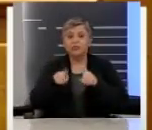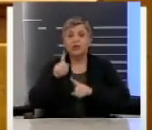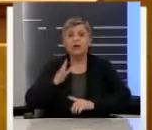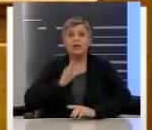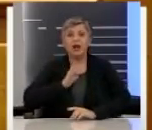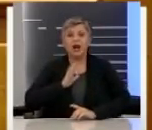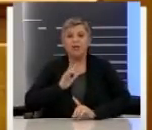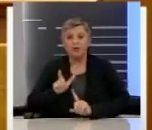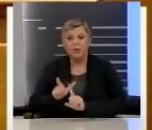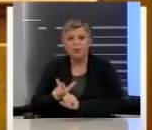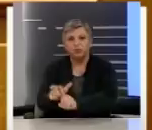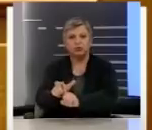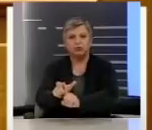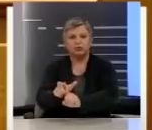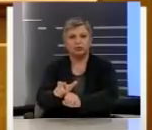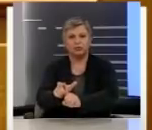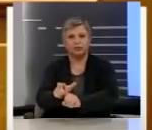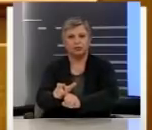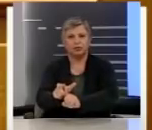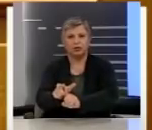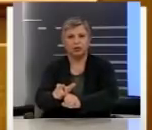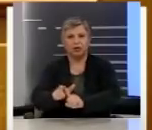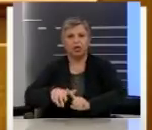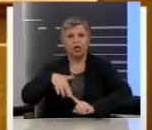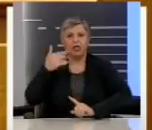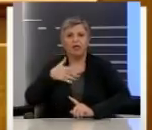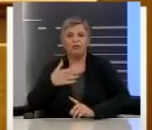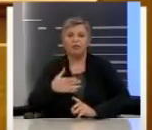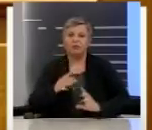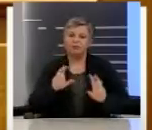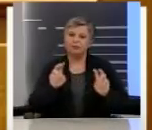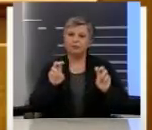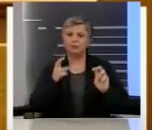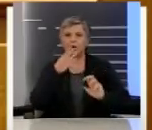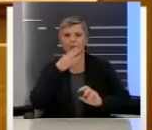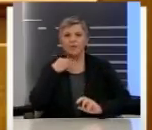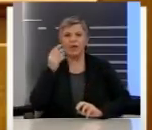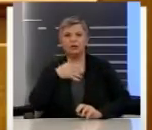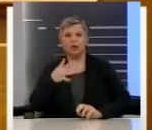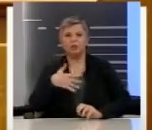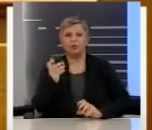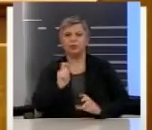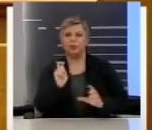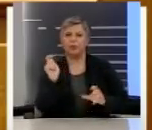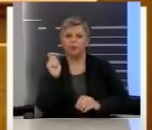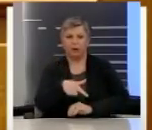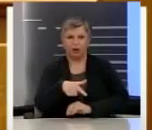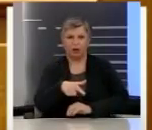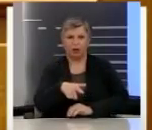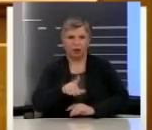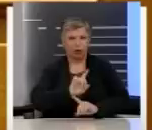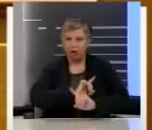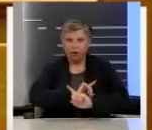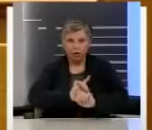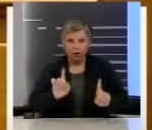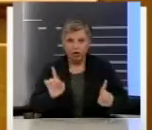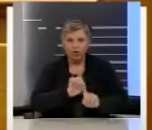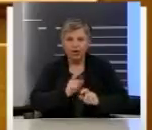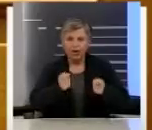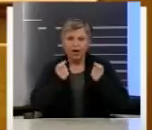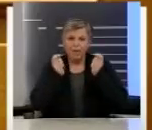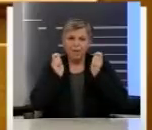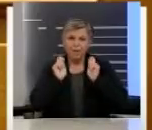πετιούνται στο θεσμικό κεάδο. Καμία απολύτως. Και θέλω να θυμίσω